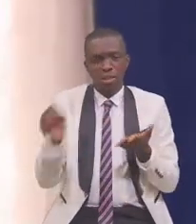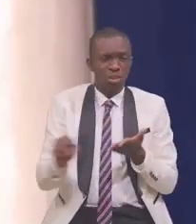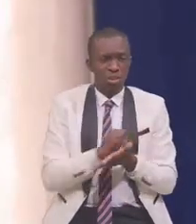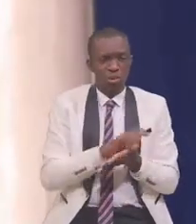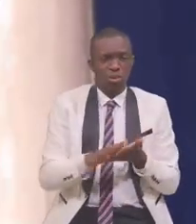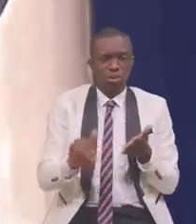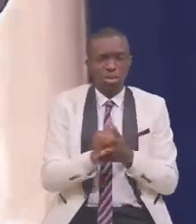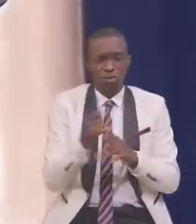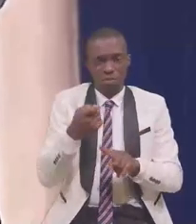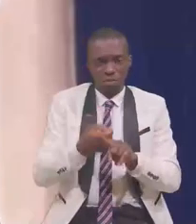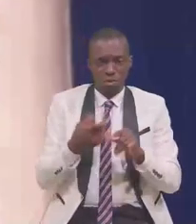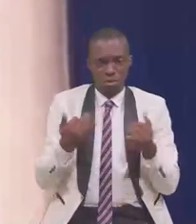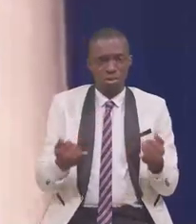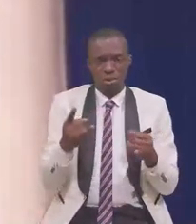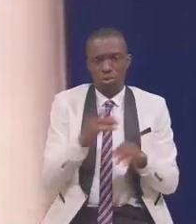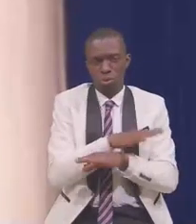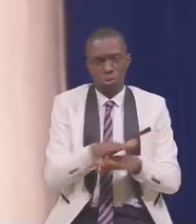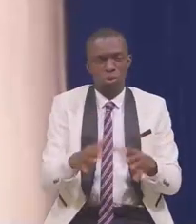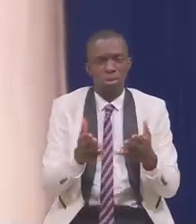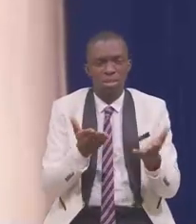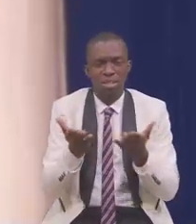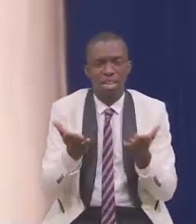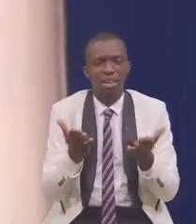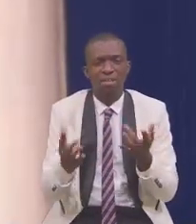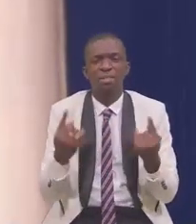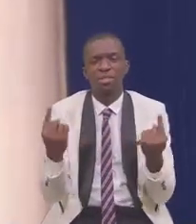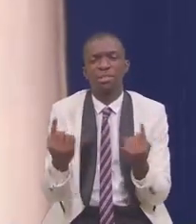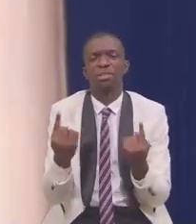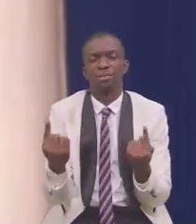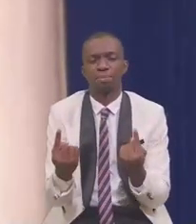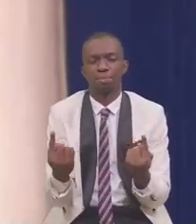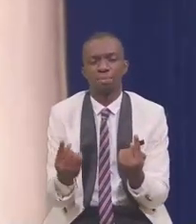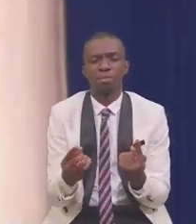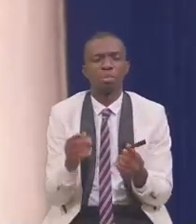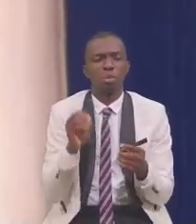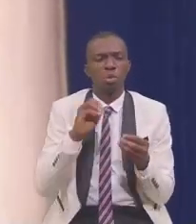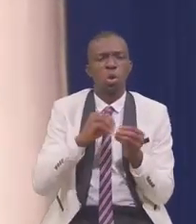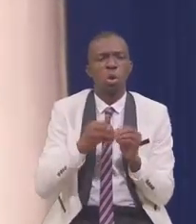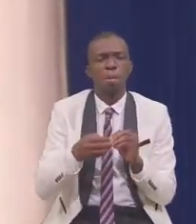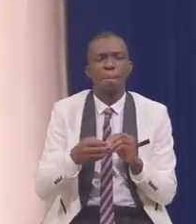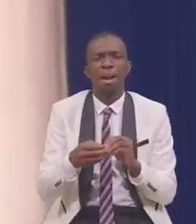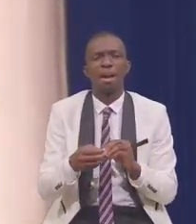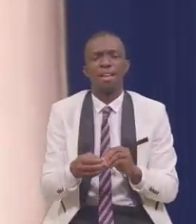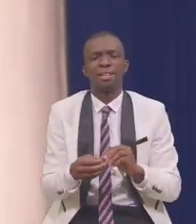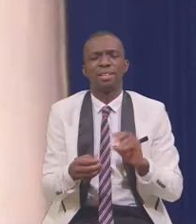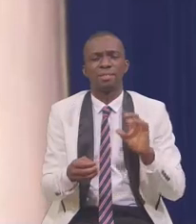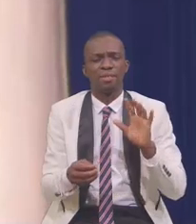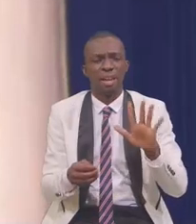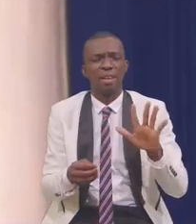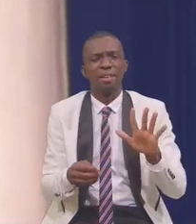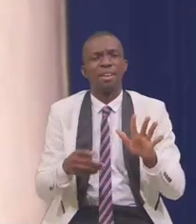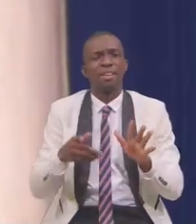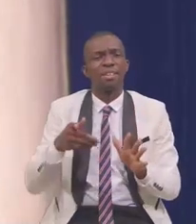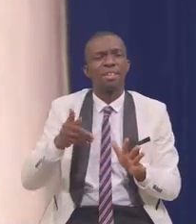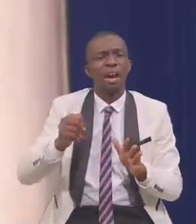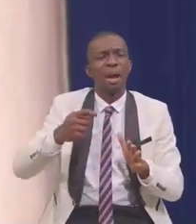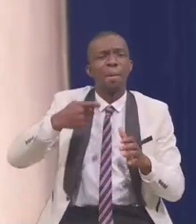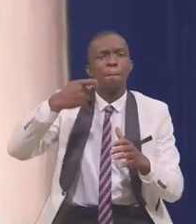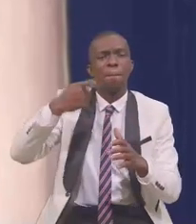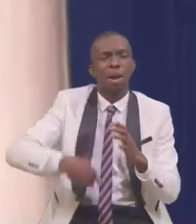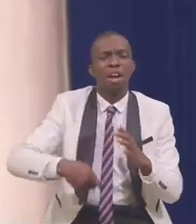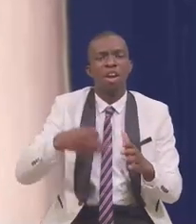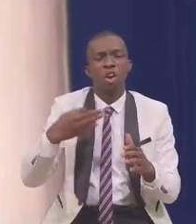5, le prix de notre sanctification. Quel prix a-t-il payé? Quel est le prix